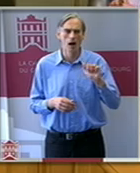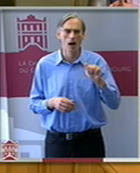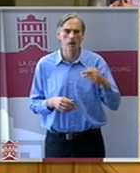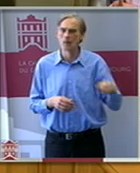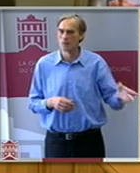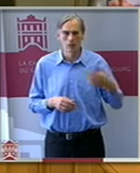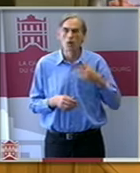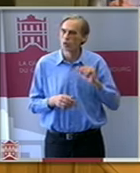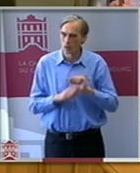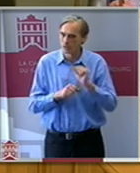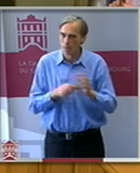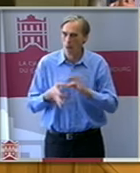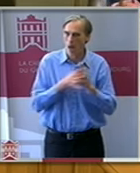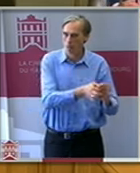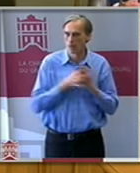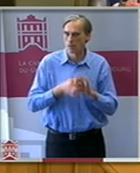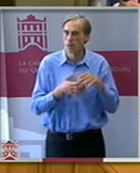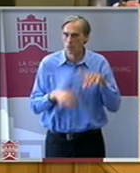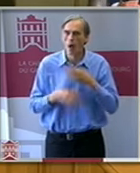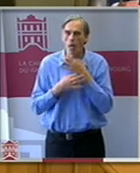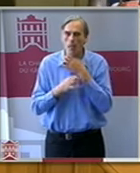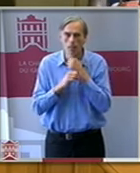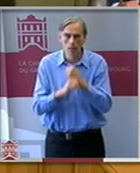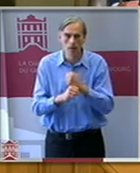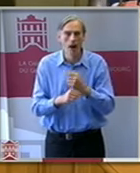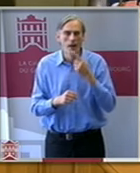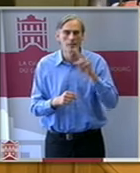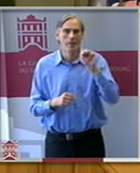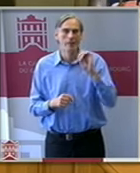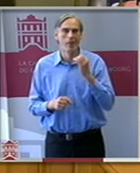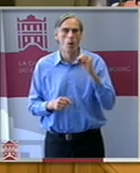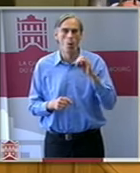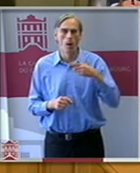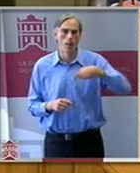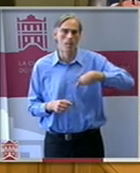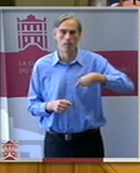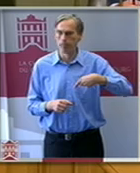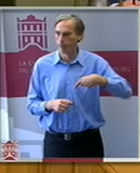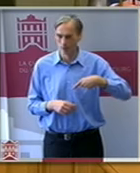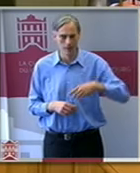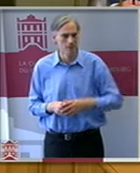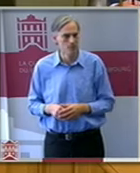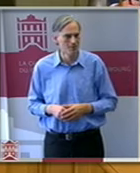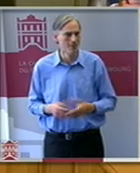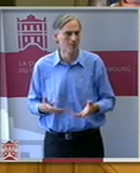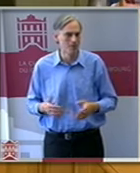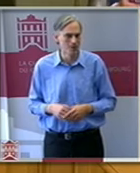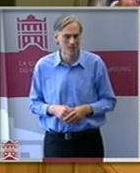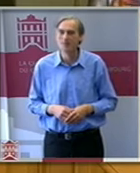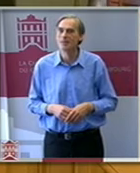die geläufig als Neokolonialismus bezeichnet. Ich meine aber trotzdem ein Klammer ab, auch wenn ich nicht viel Zeit habe,